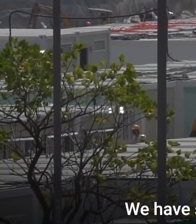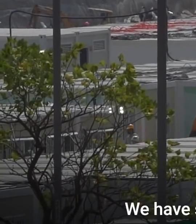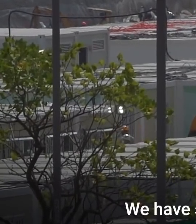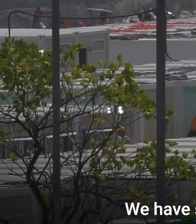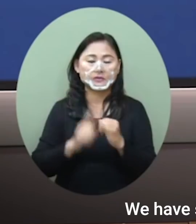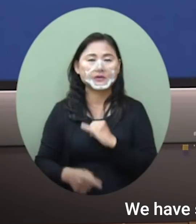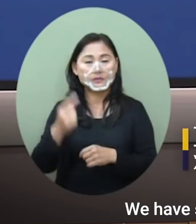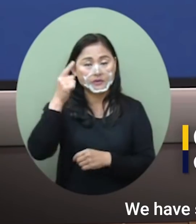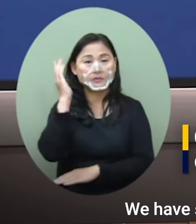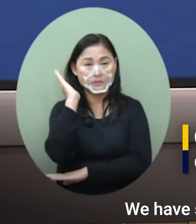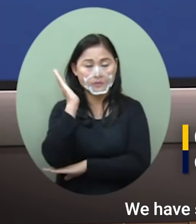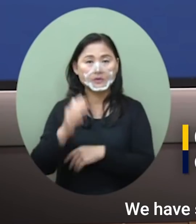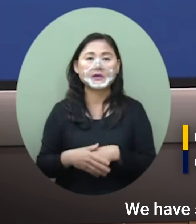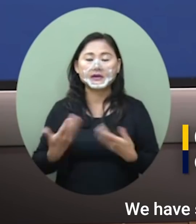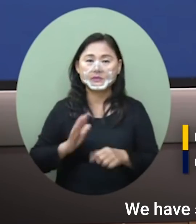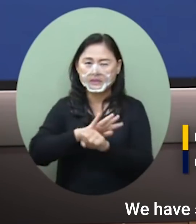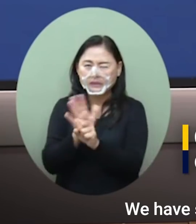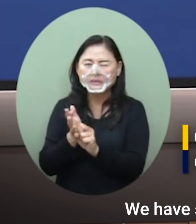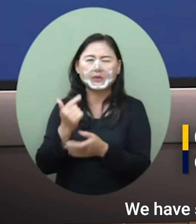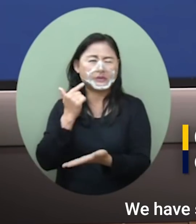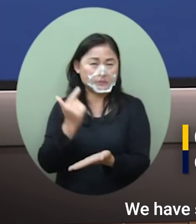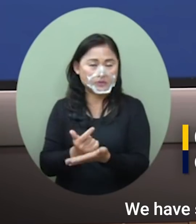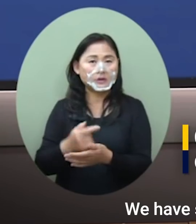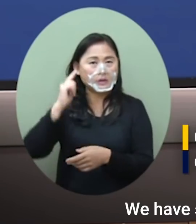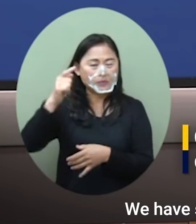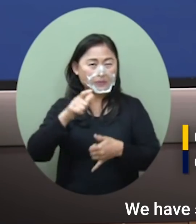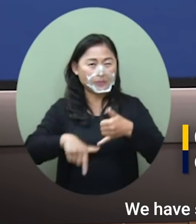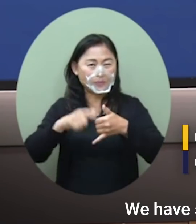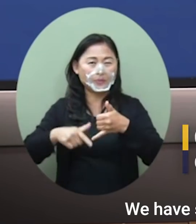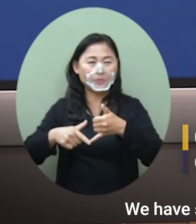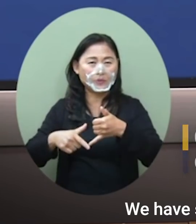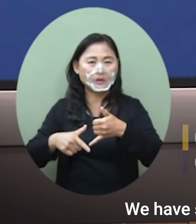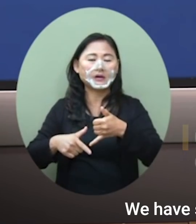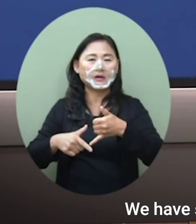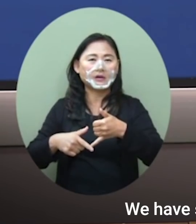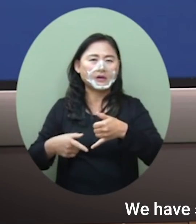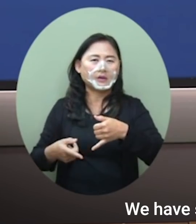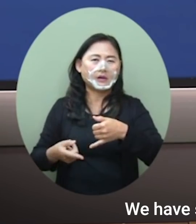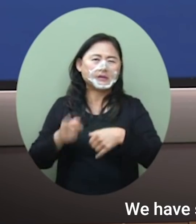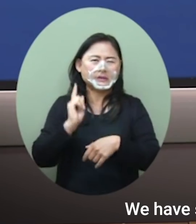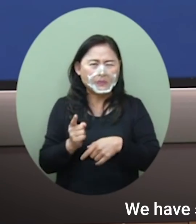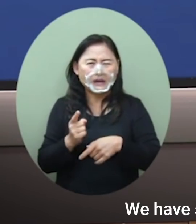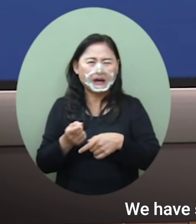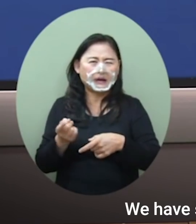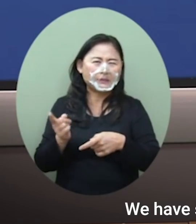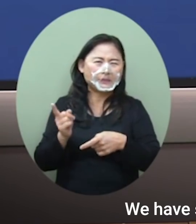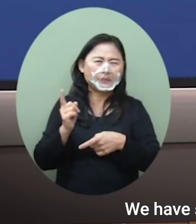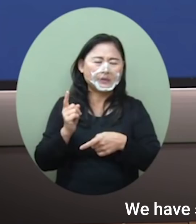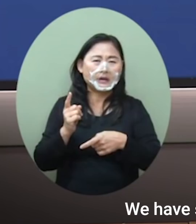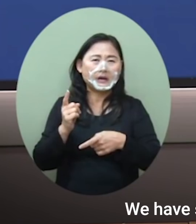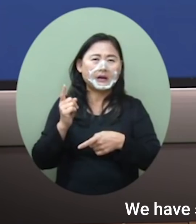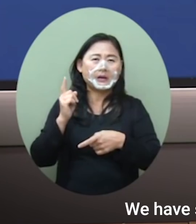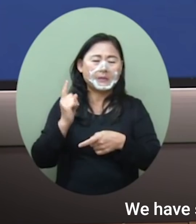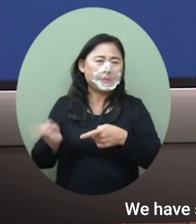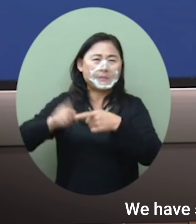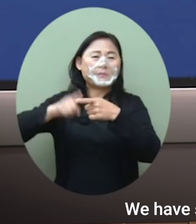最後我想說，由於今次疫情的嚴峻和每日的個案的量是數以百計數以